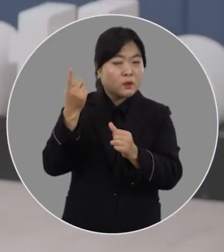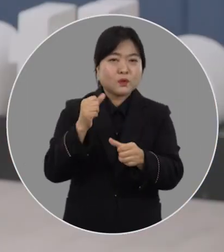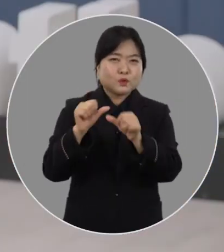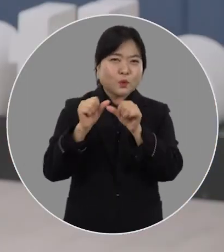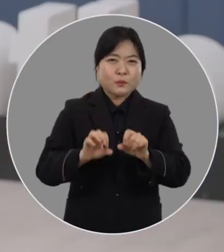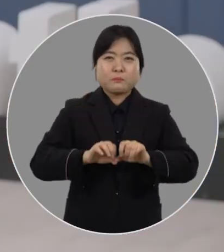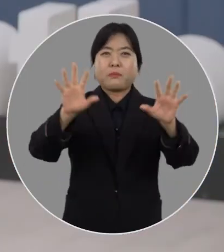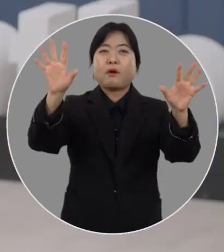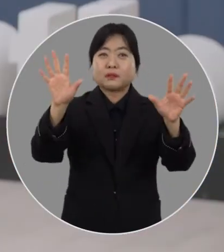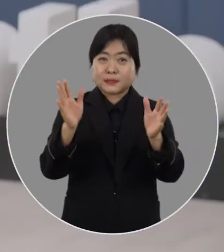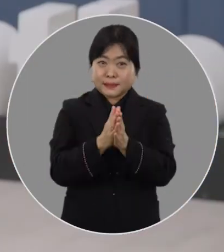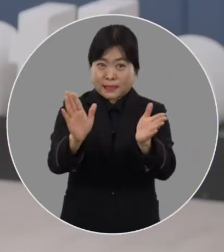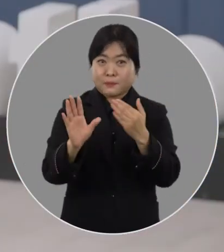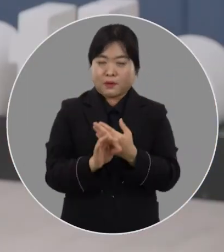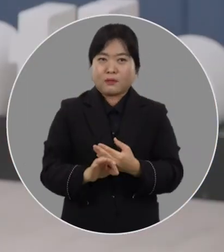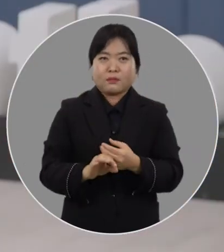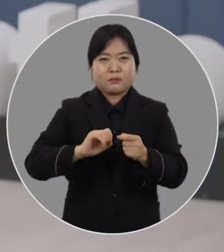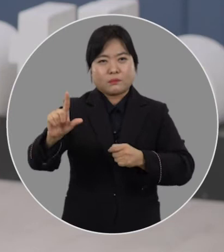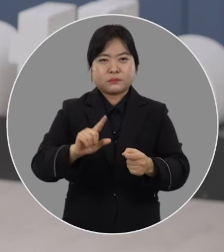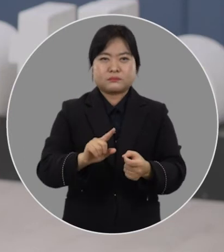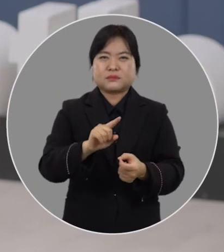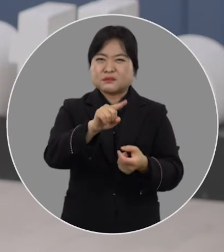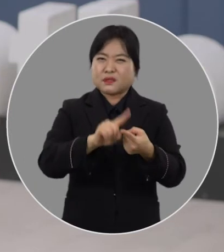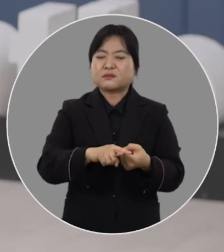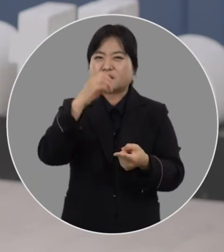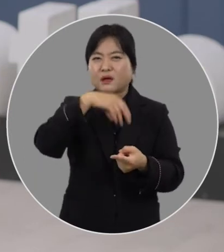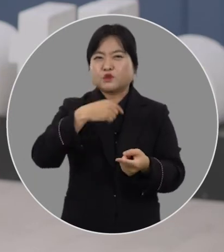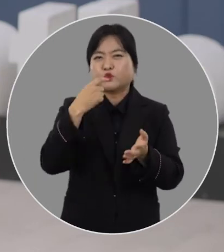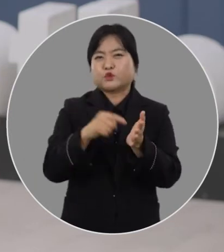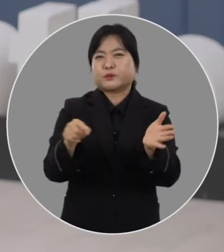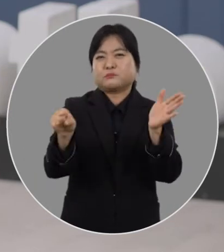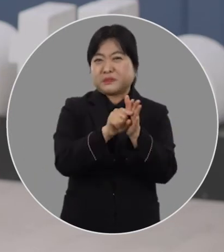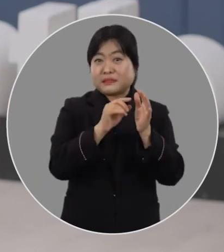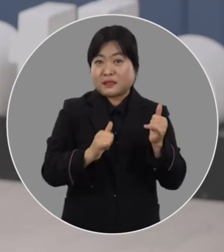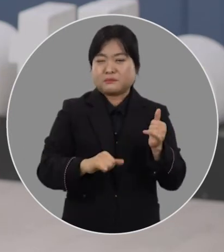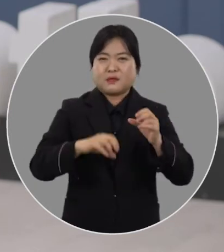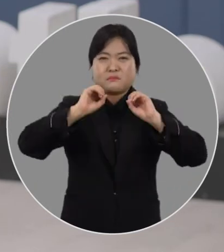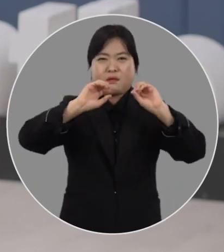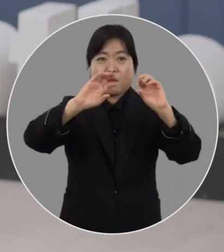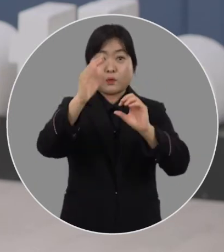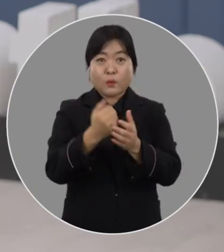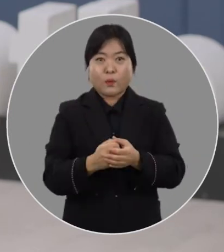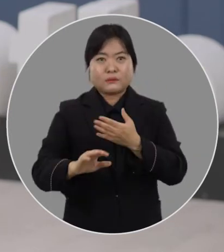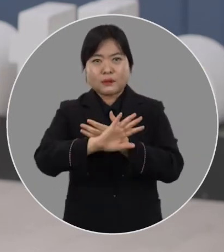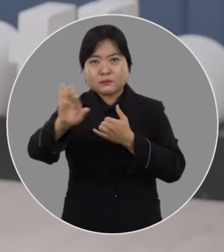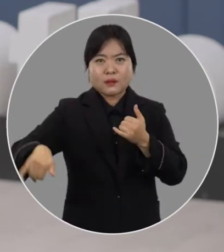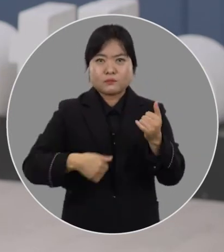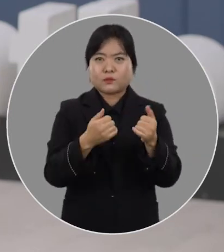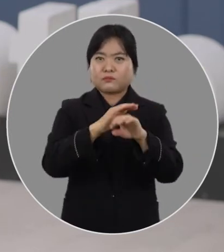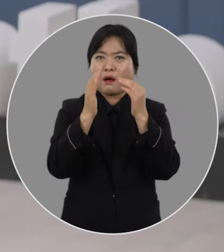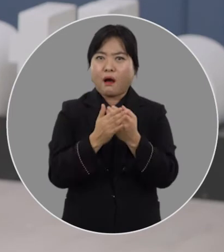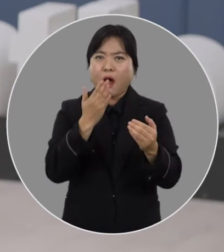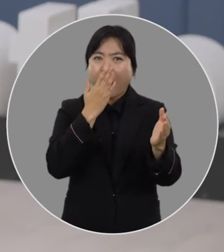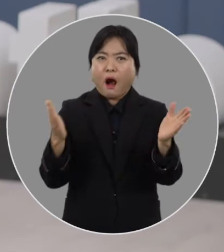퍼지기 시작하면 대체로 상대적으로 쉽게 믿어버리는 사람들을 통해서 먼저 전파되고 결국 다른 사람들까지도